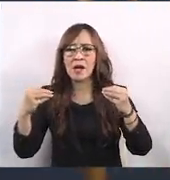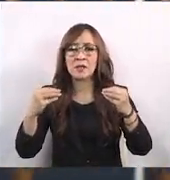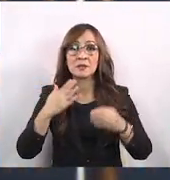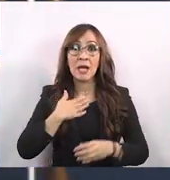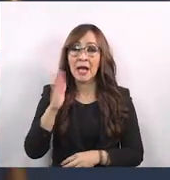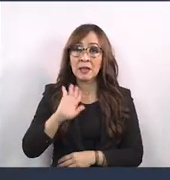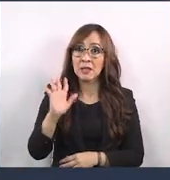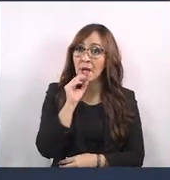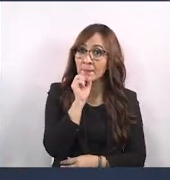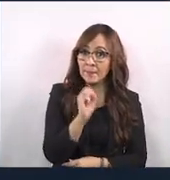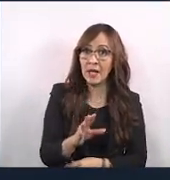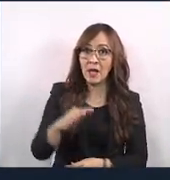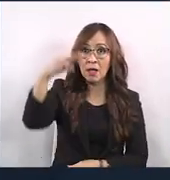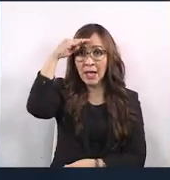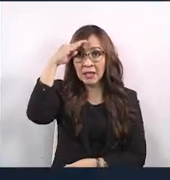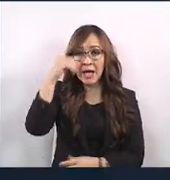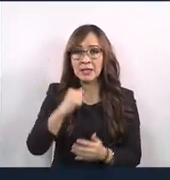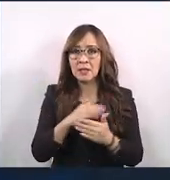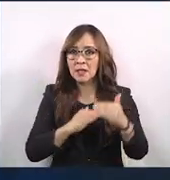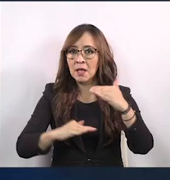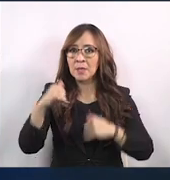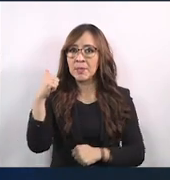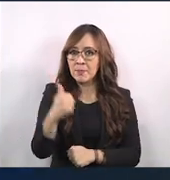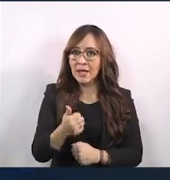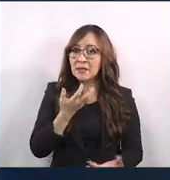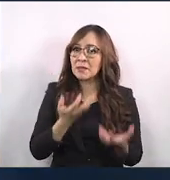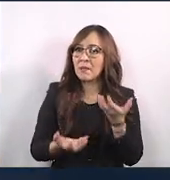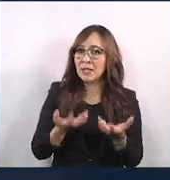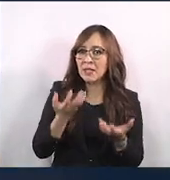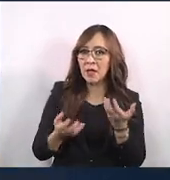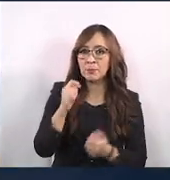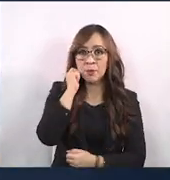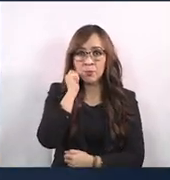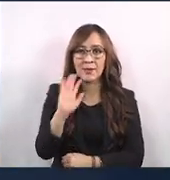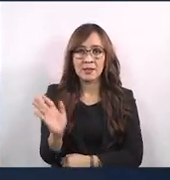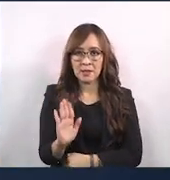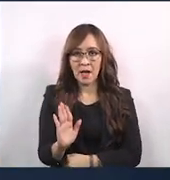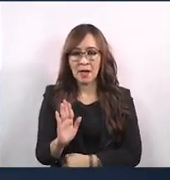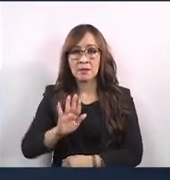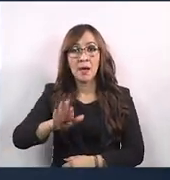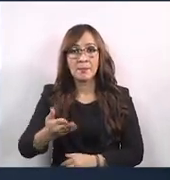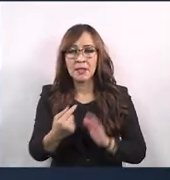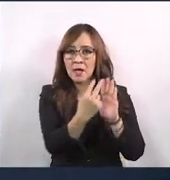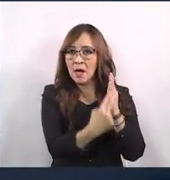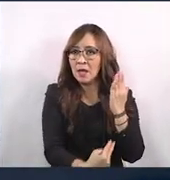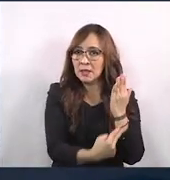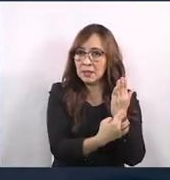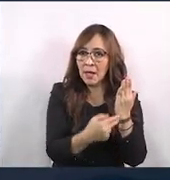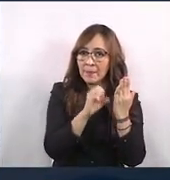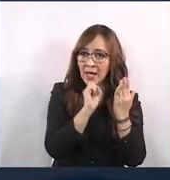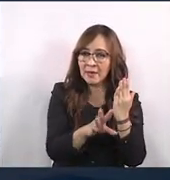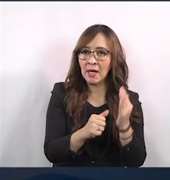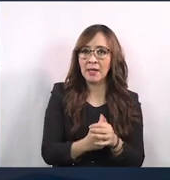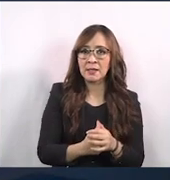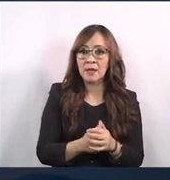bilang Hai laki-laki lebih banyak dari wanita bukan itu maksud saya tetapi Alkitab bilang ada